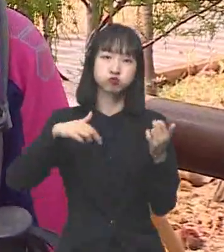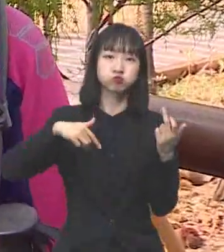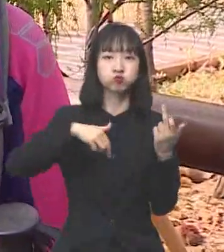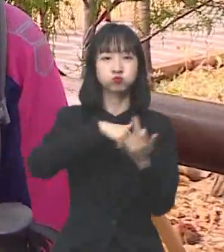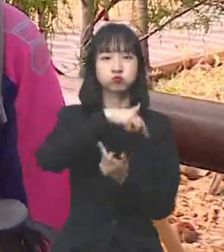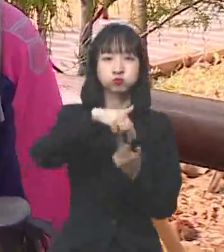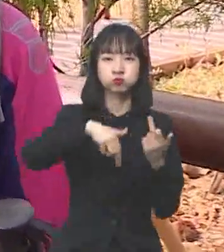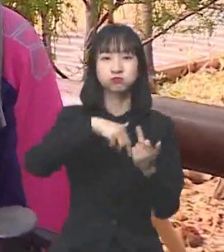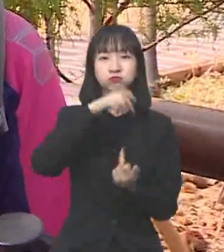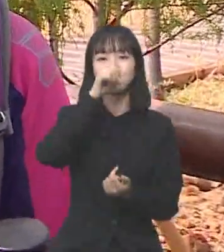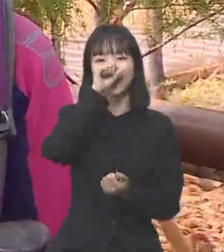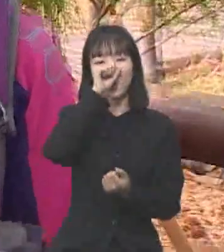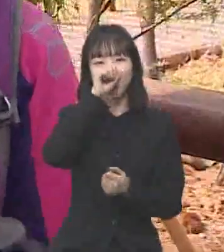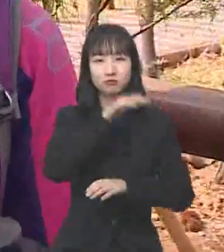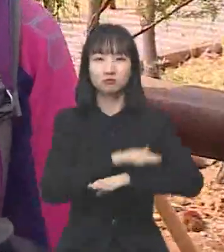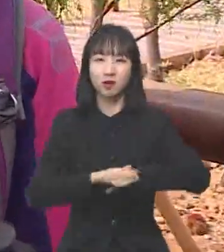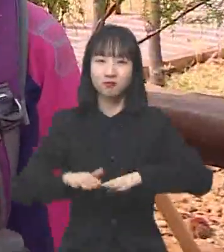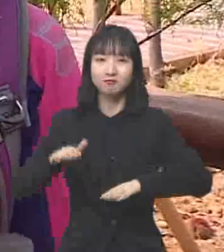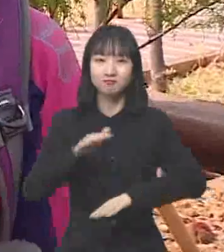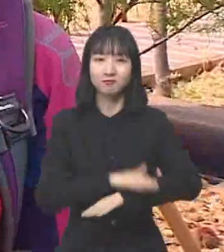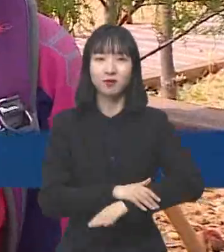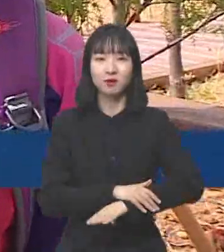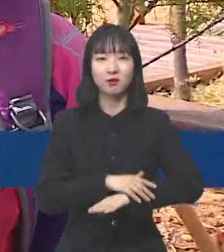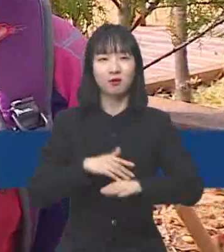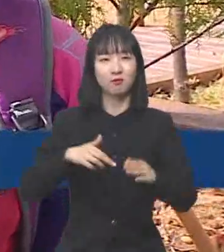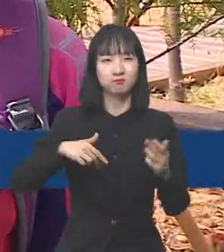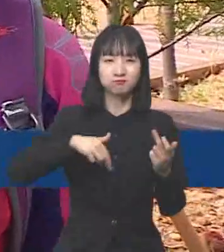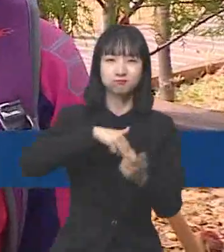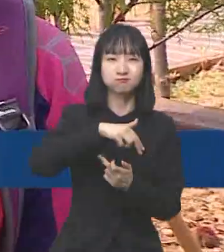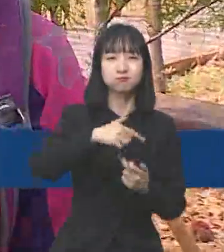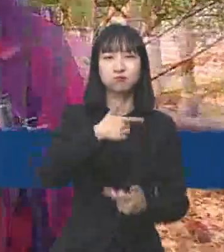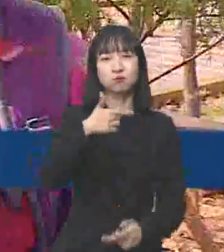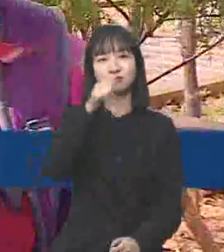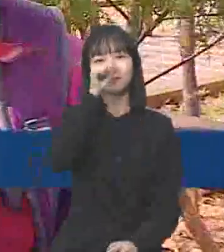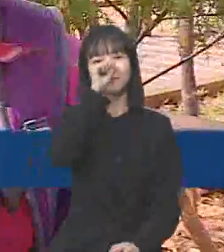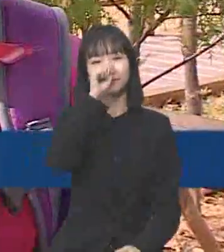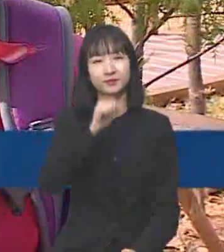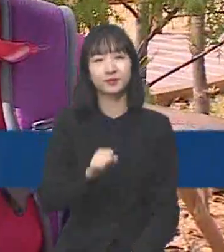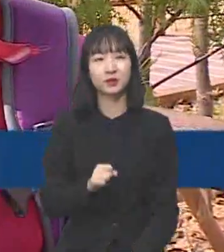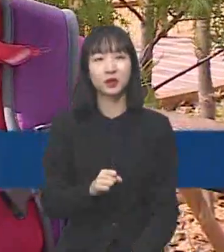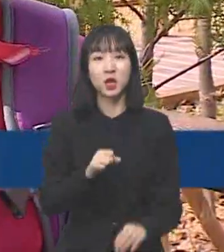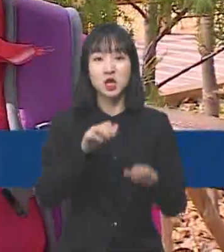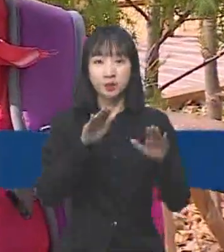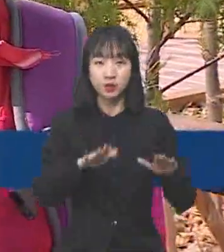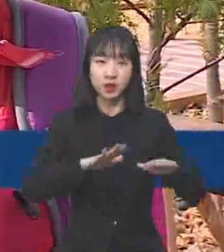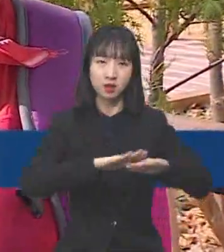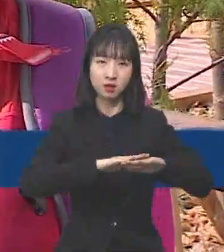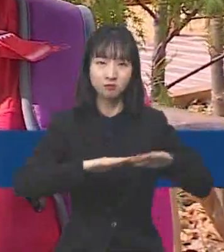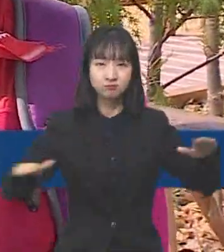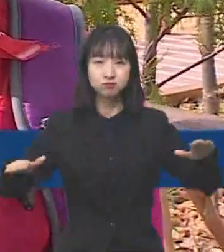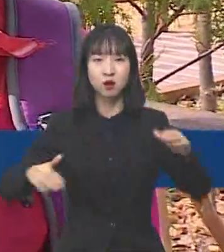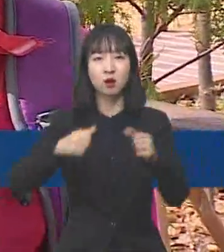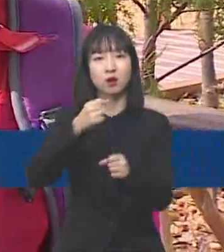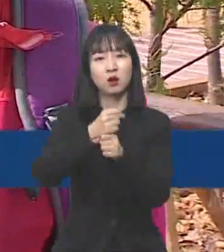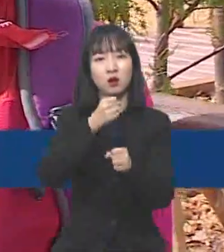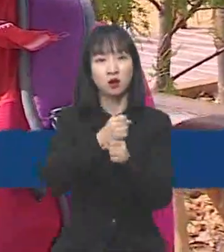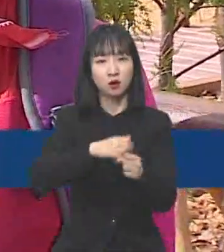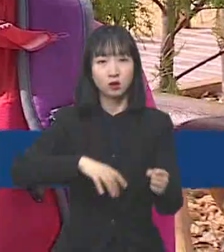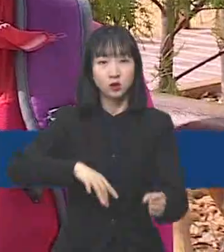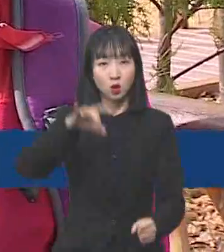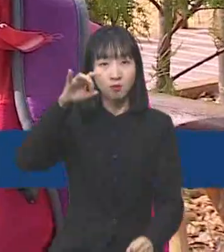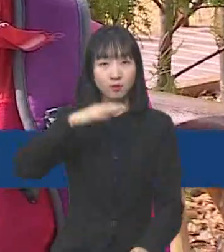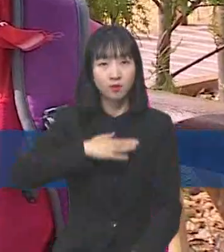잘 되있어요 예 또 우 좋아요 이 먹거리 한게 넘 좋아요 이렇게 만들어야 쓰는게 모였어요 근데 너 오늘 처음 왔는데